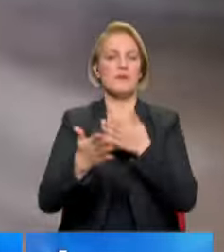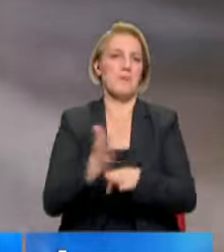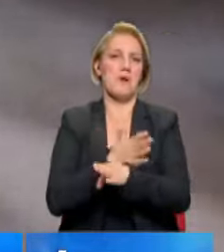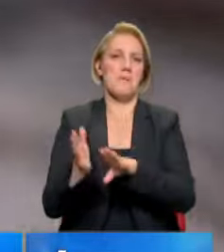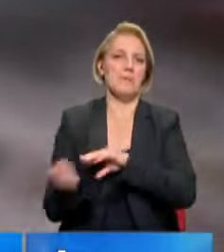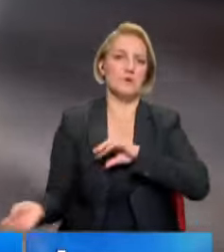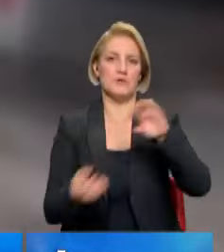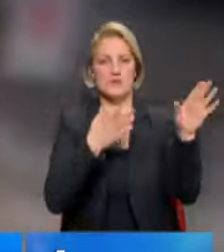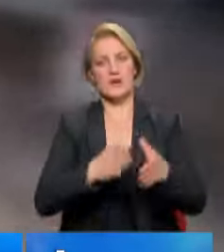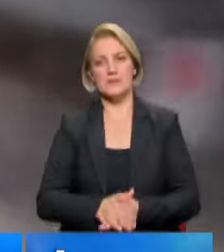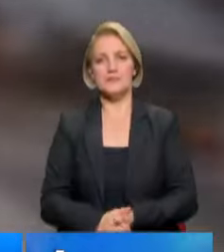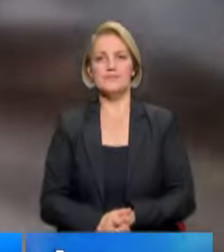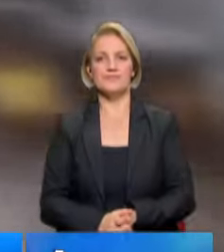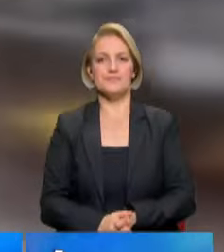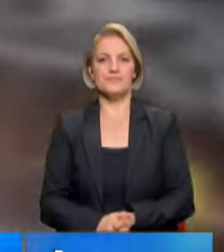gönderilecek.